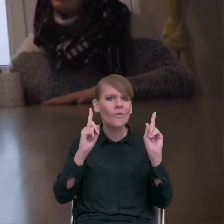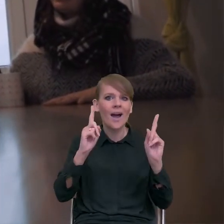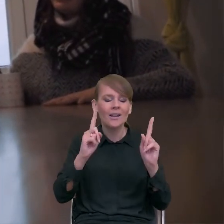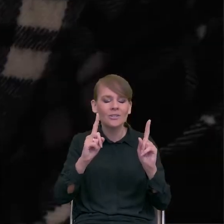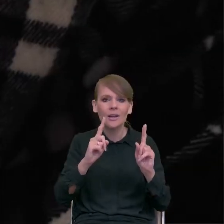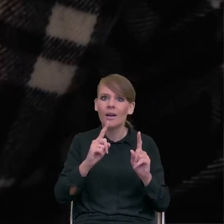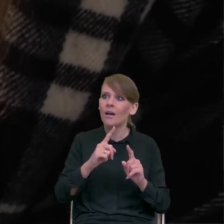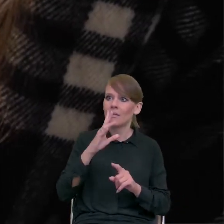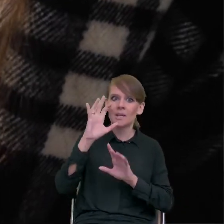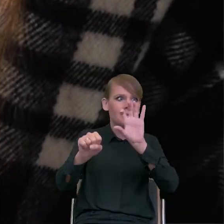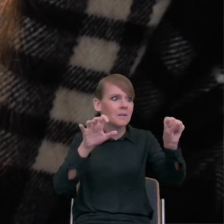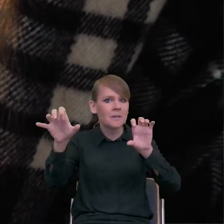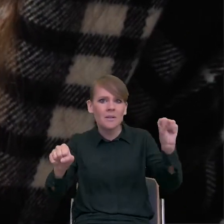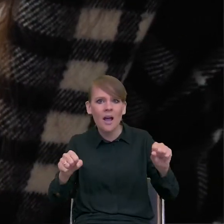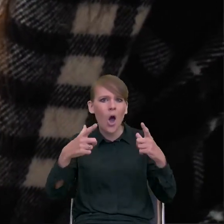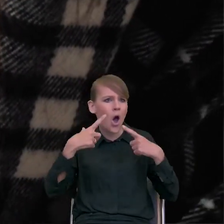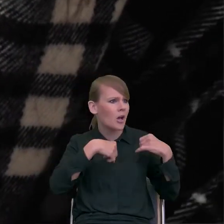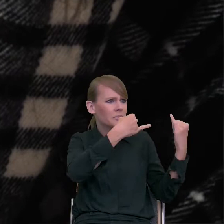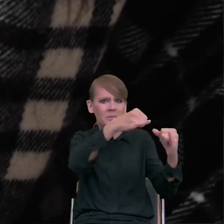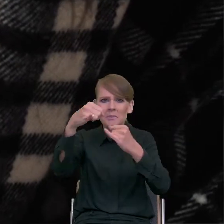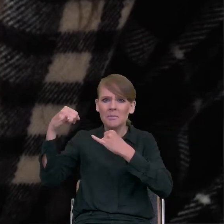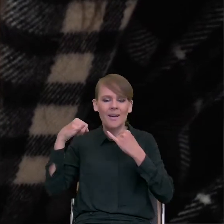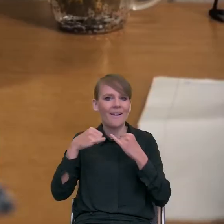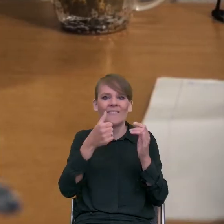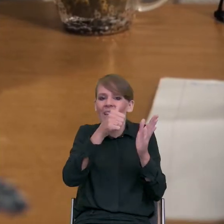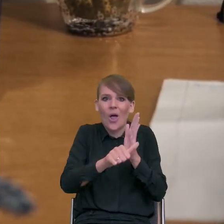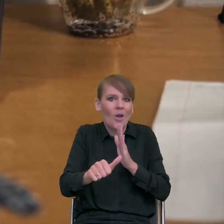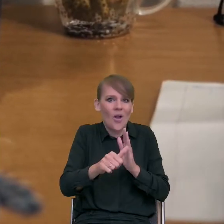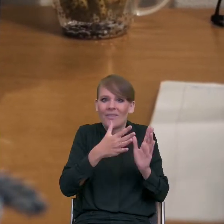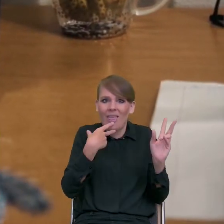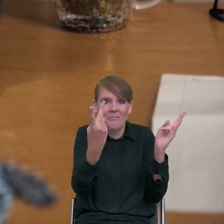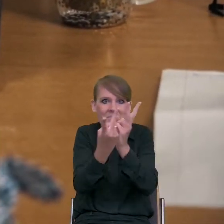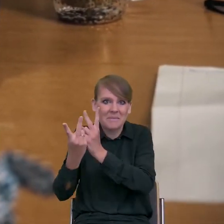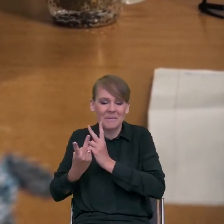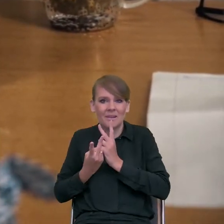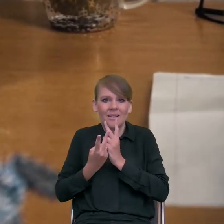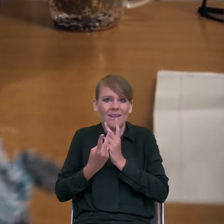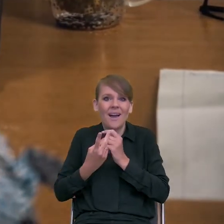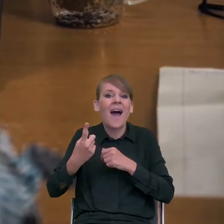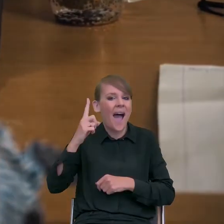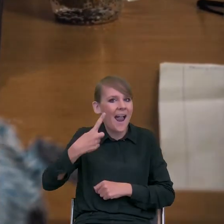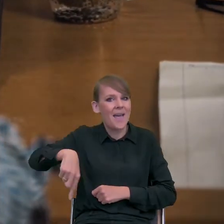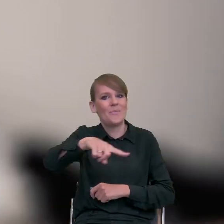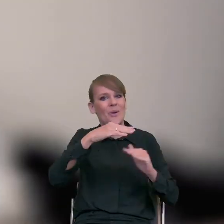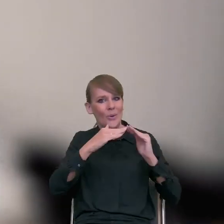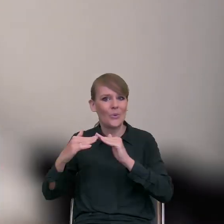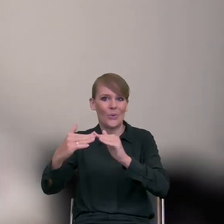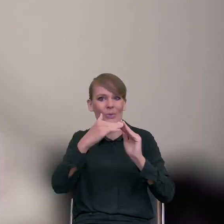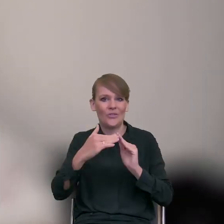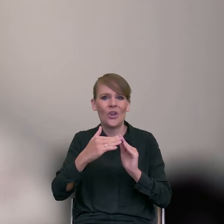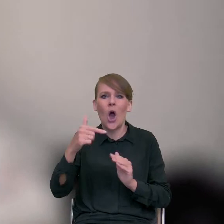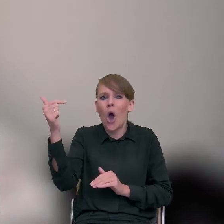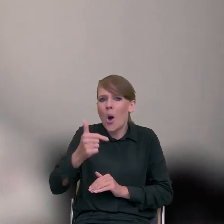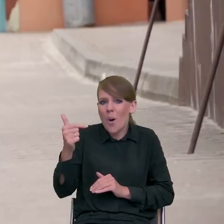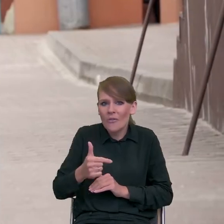uchwycić, jak różnorodne osoby są wokół Ciebie, wyjątkowe i niepowtarzalne. Wszyscy jesteśmy jednak równi. Mamy te same